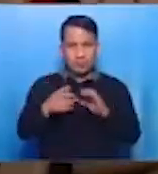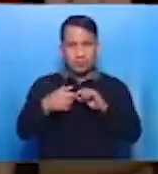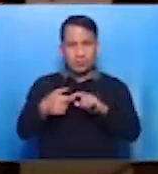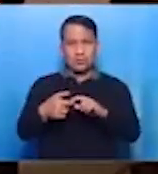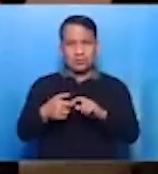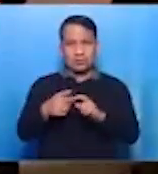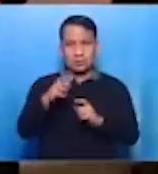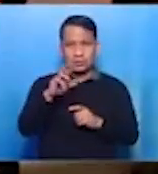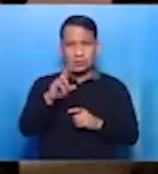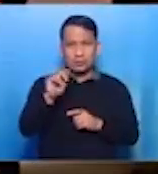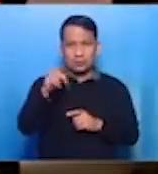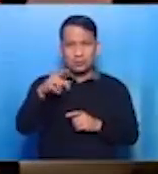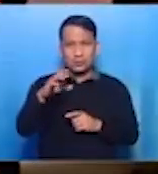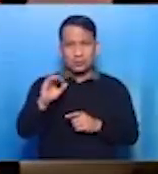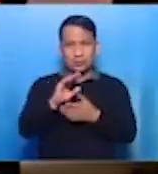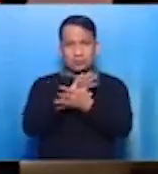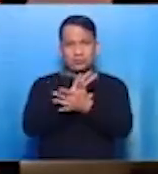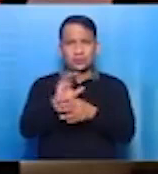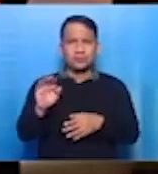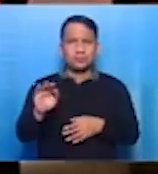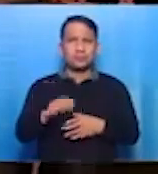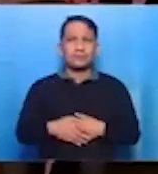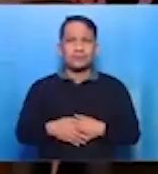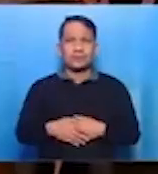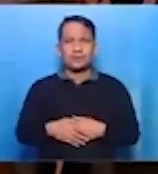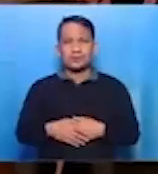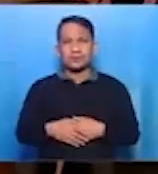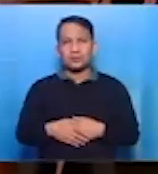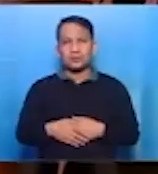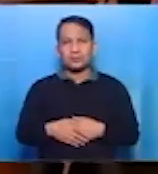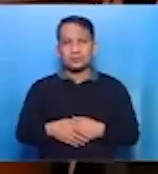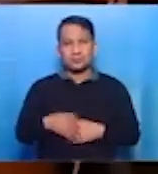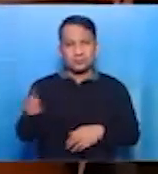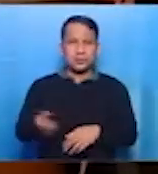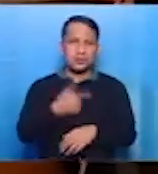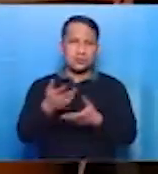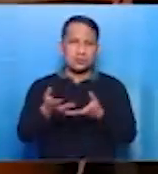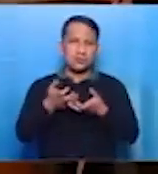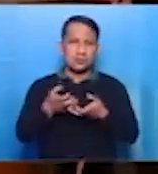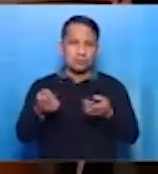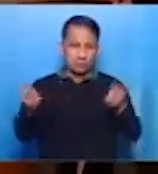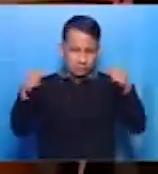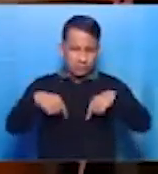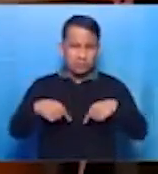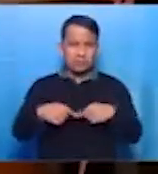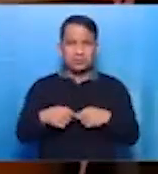na RT-PCR test para sa COVID-19. Tagal namin gusto pumunta dito eh. Kaso lang talaga,